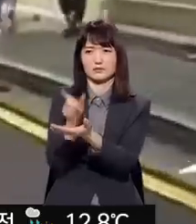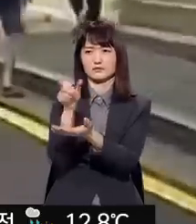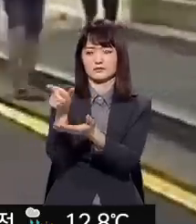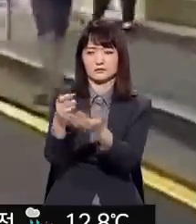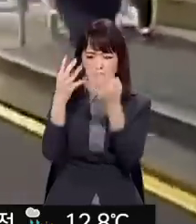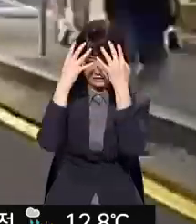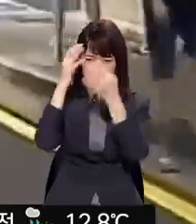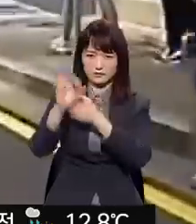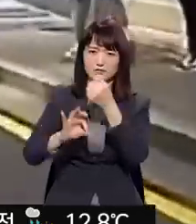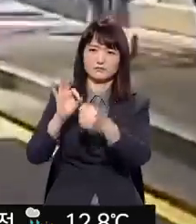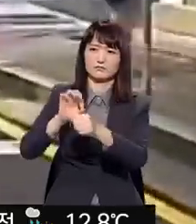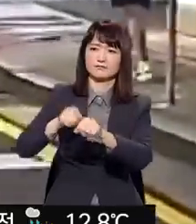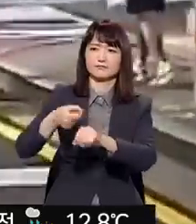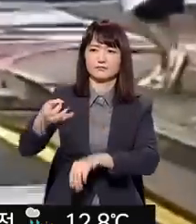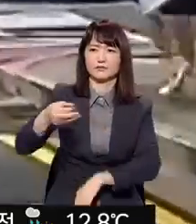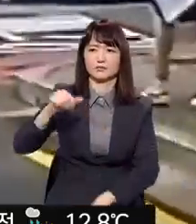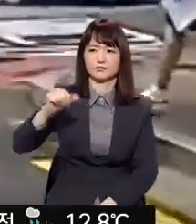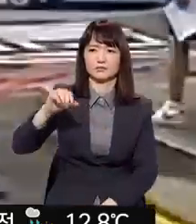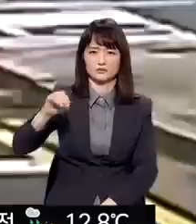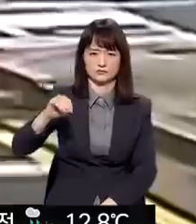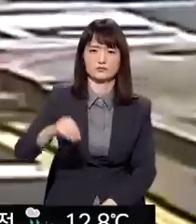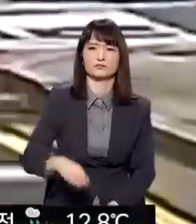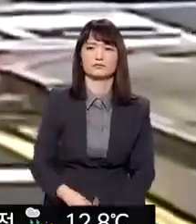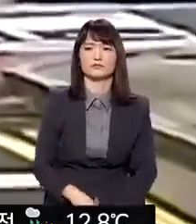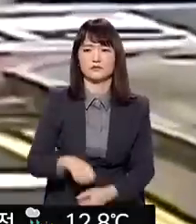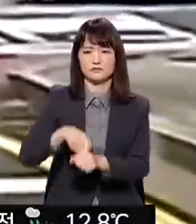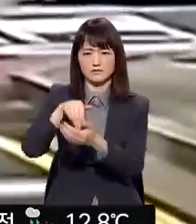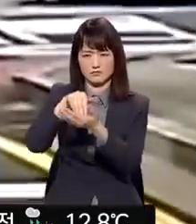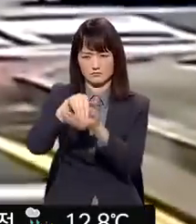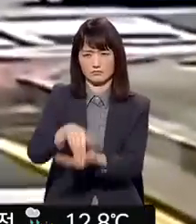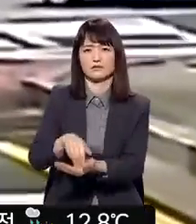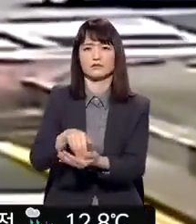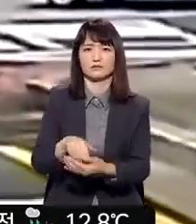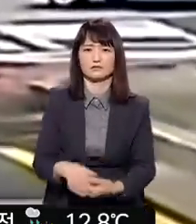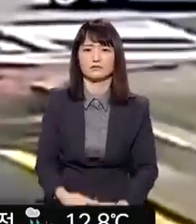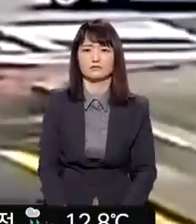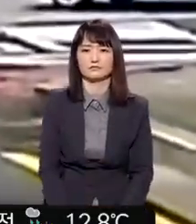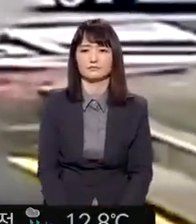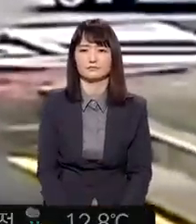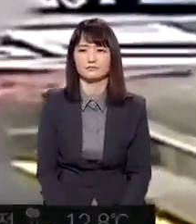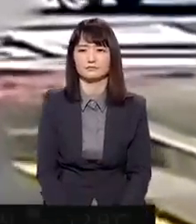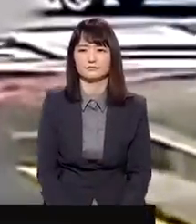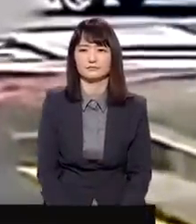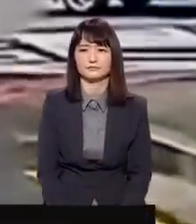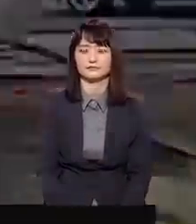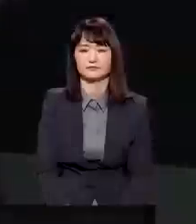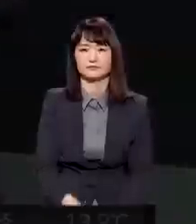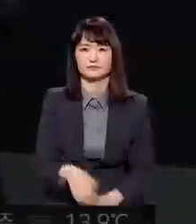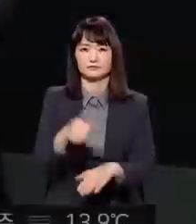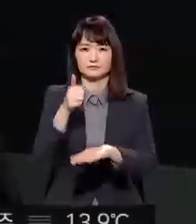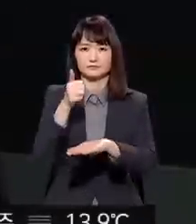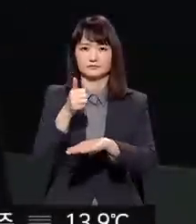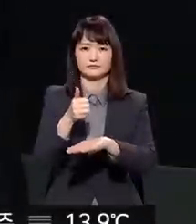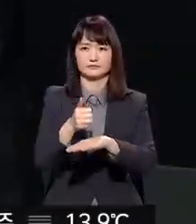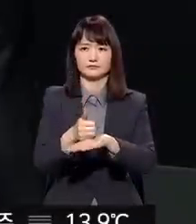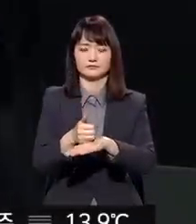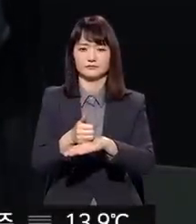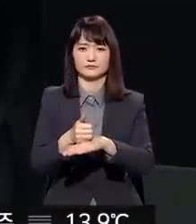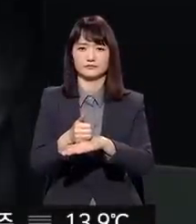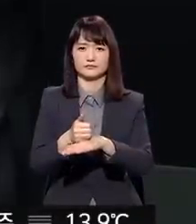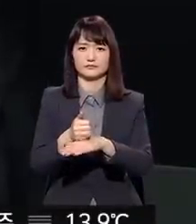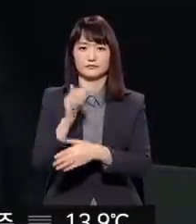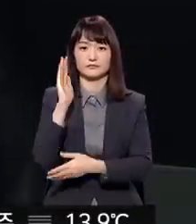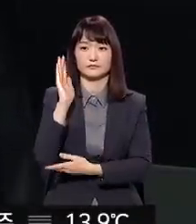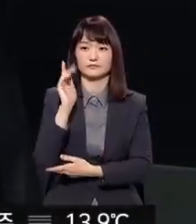이하 징역 또는 5년 5천만 원의 벌금에 처할 수 있는 중범죄가 될 수 있습니다. 아유, 알겠습니다. 자 마지막 사연으로